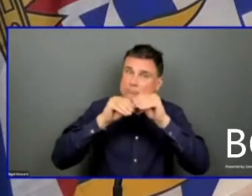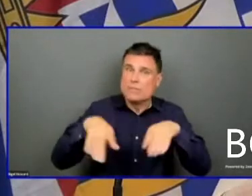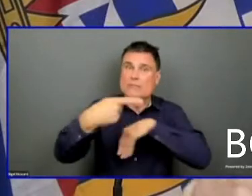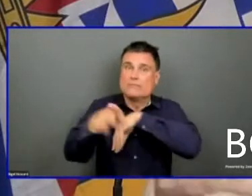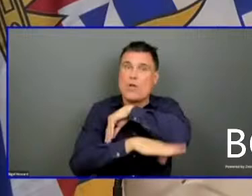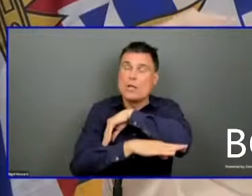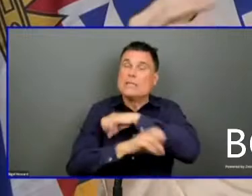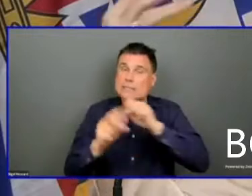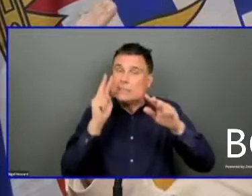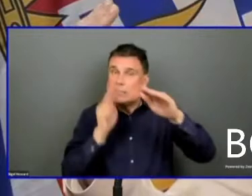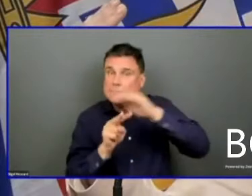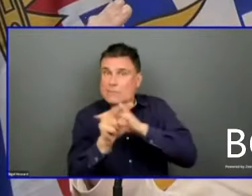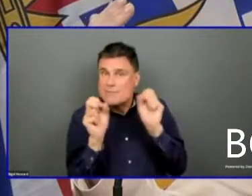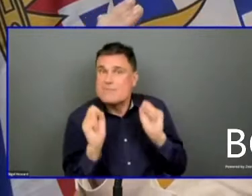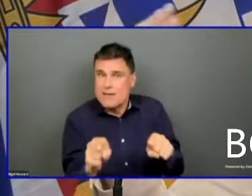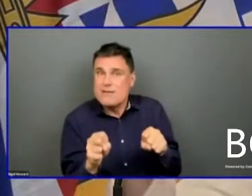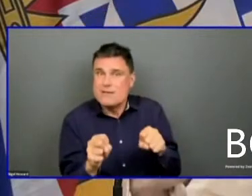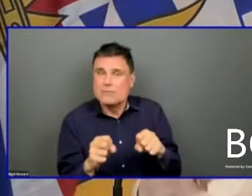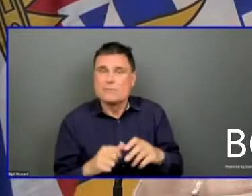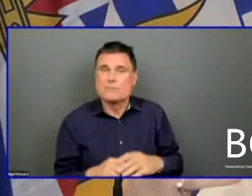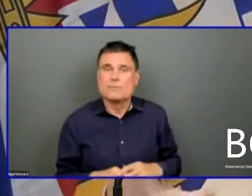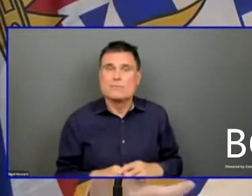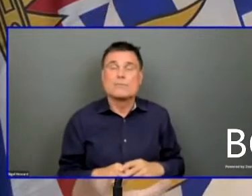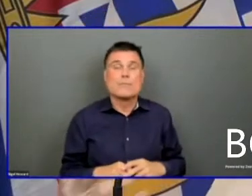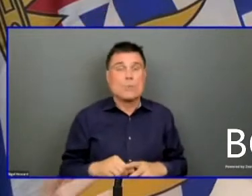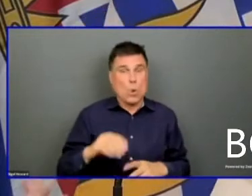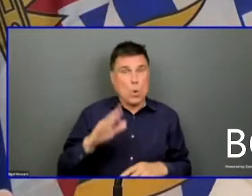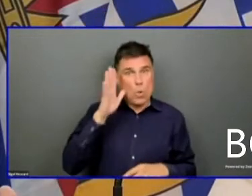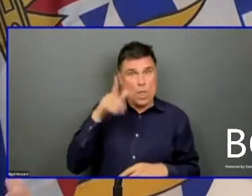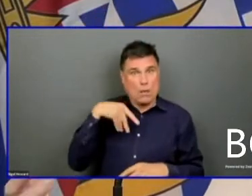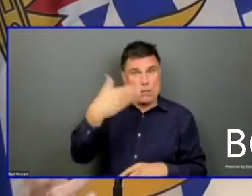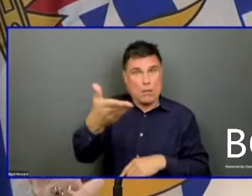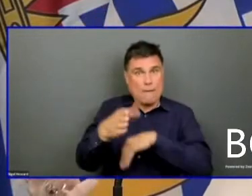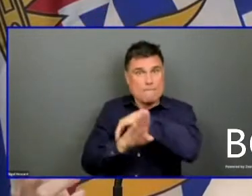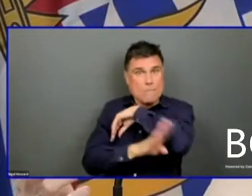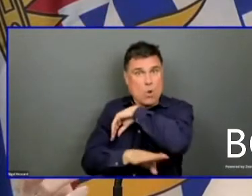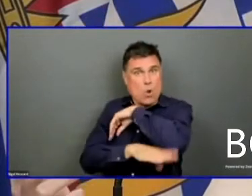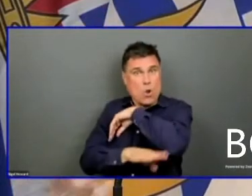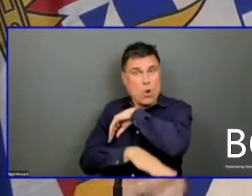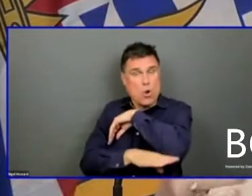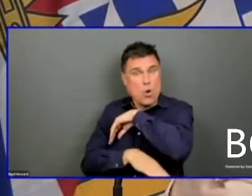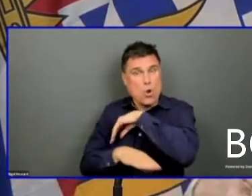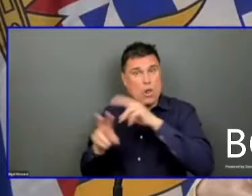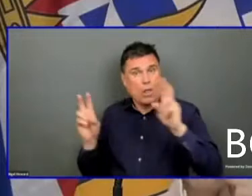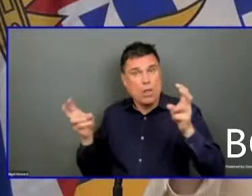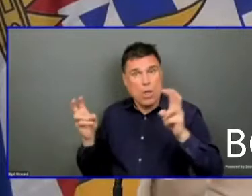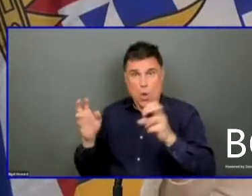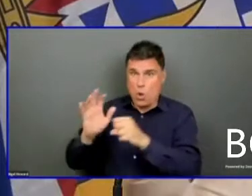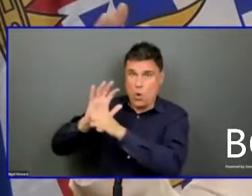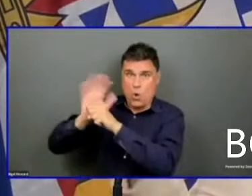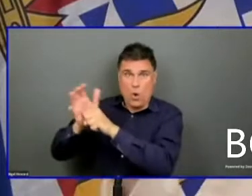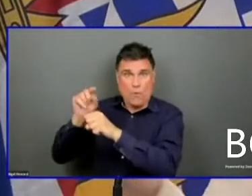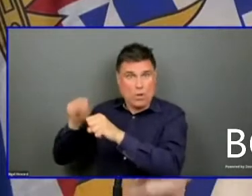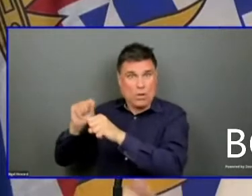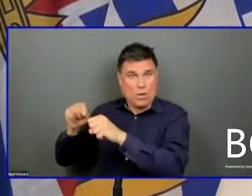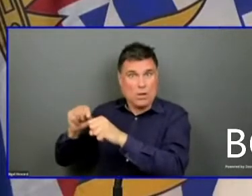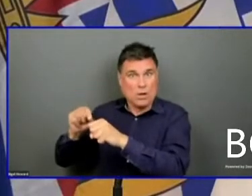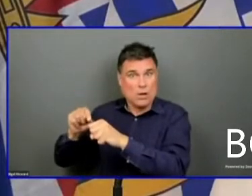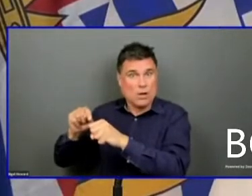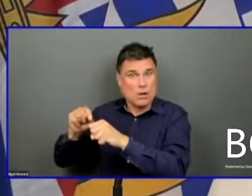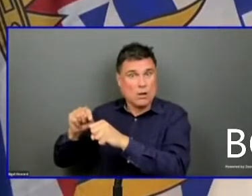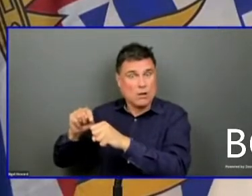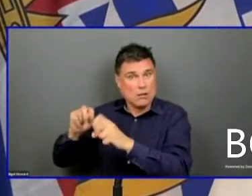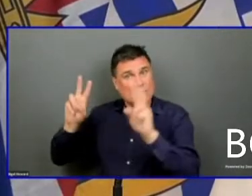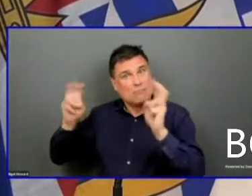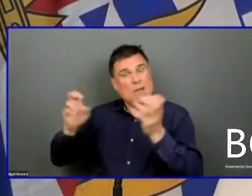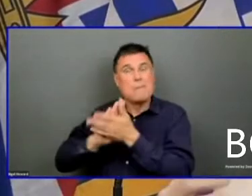很清楚，但是呢，我们清楚它们的传播途径我们也知道它的特性，所以我